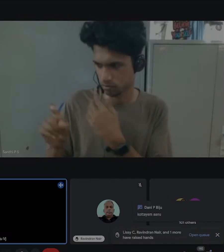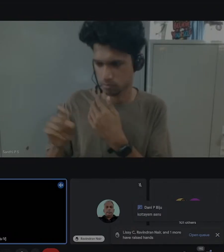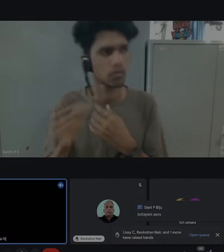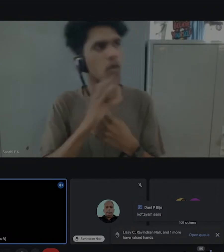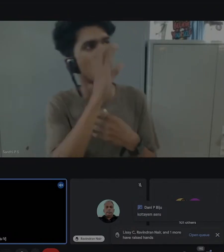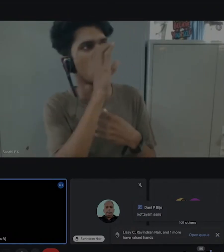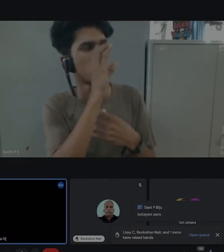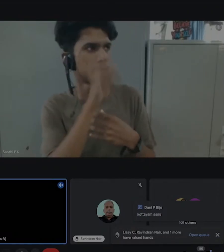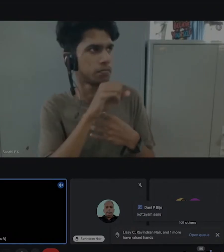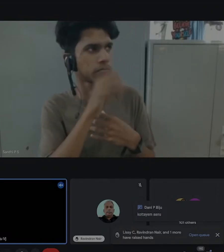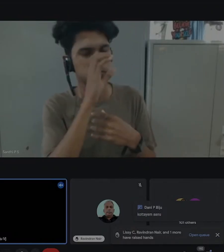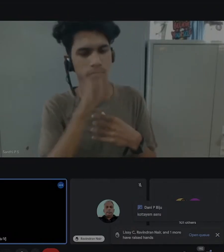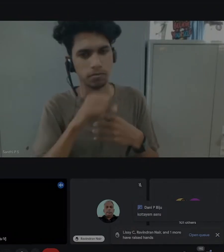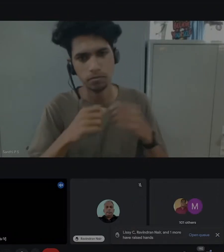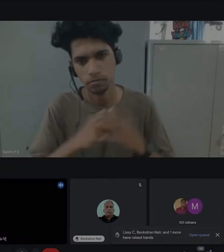കോട്ടയം.